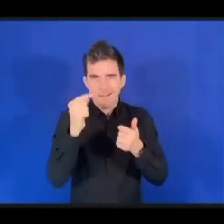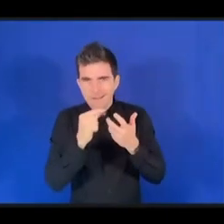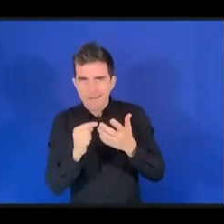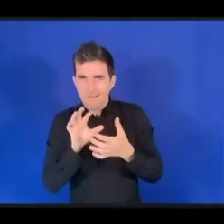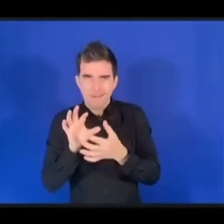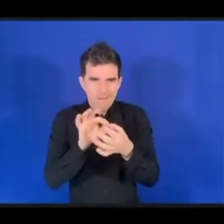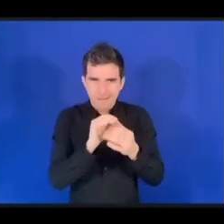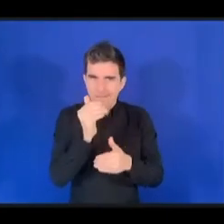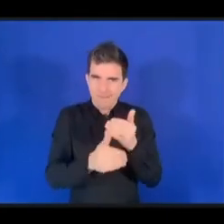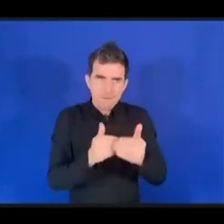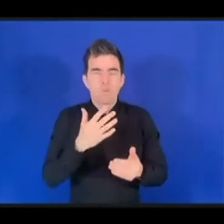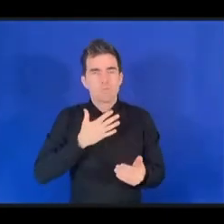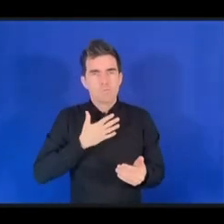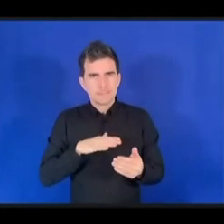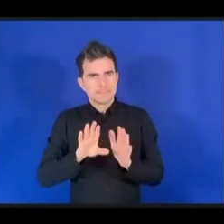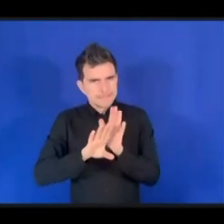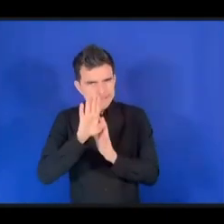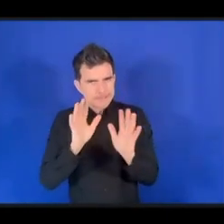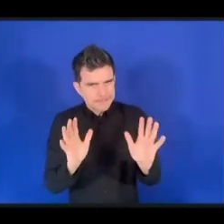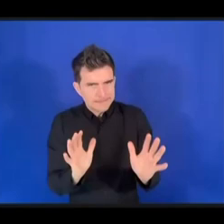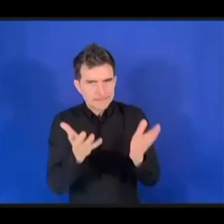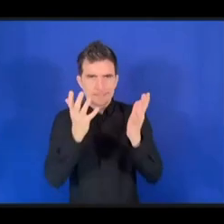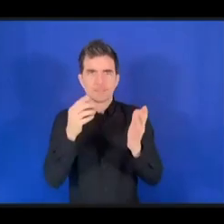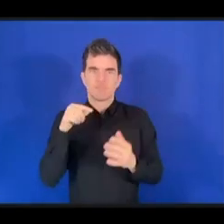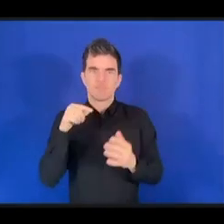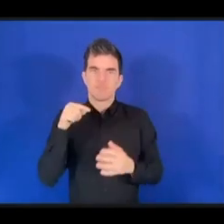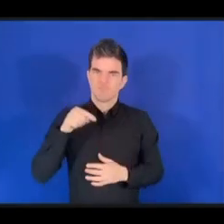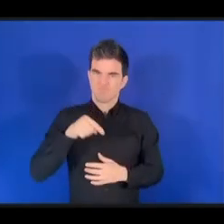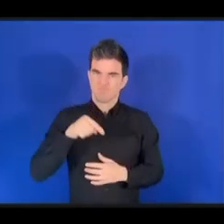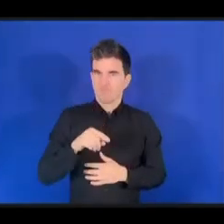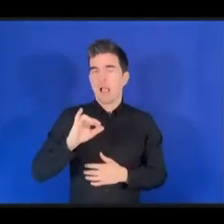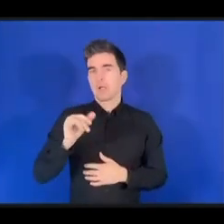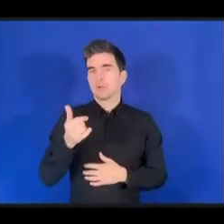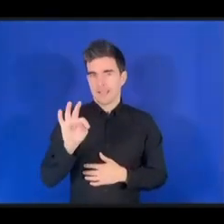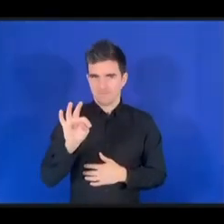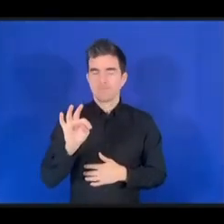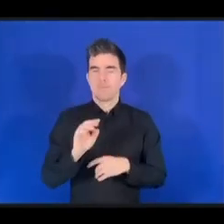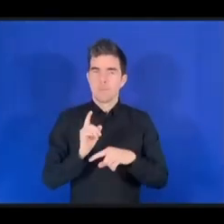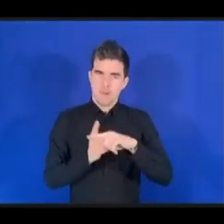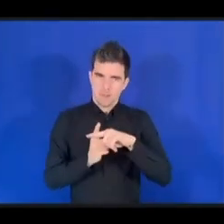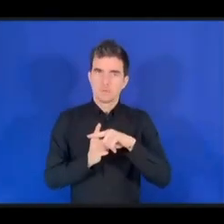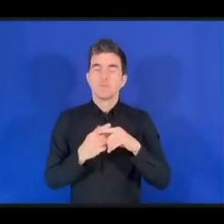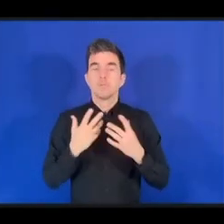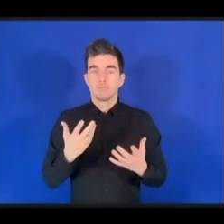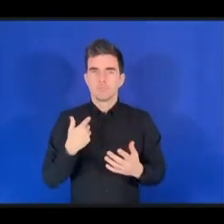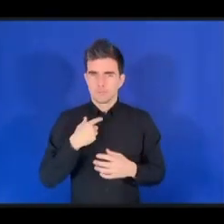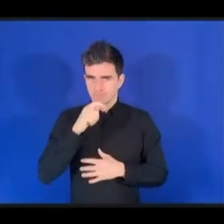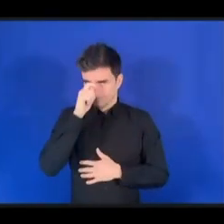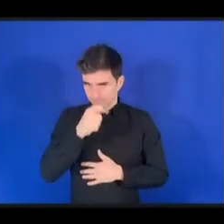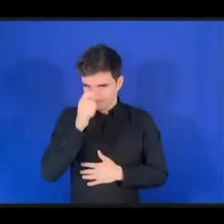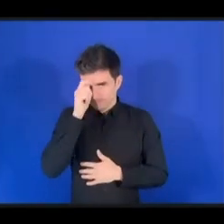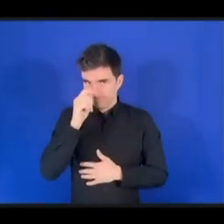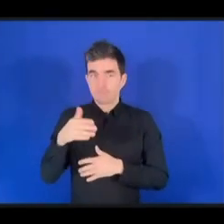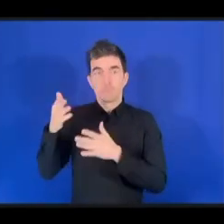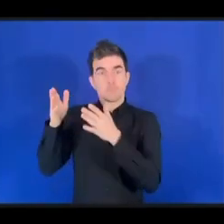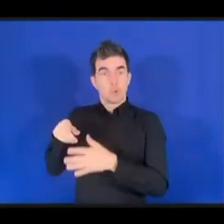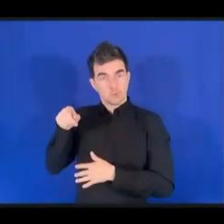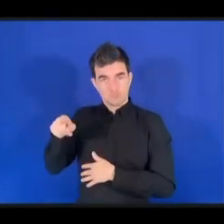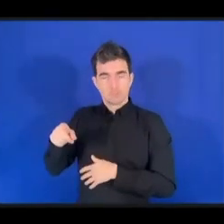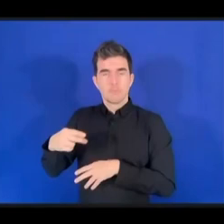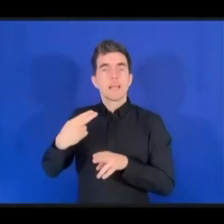ますまたもう1人アレティさんです1989年